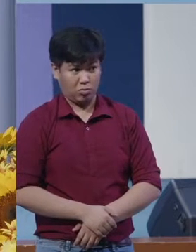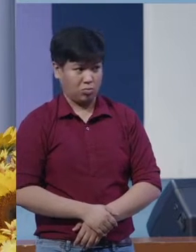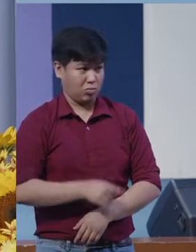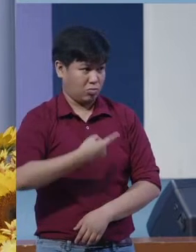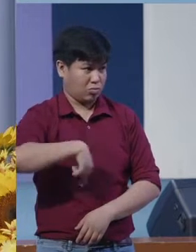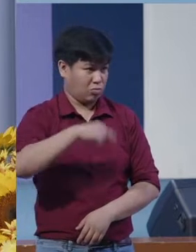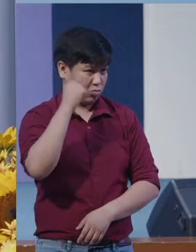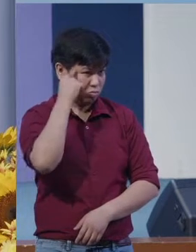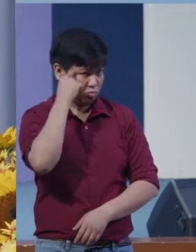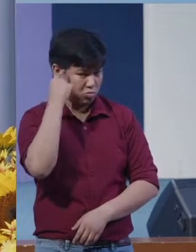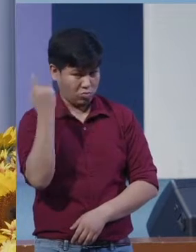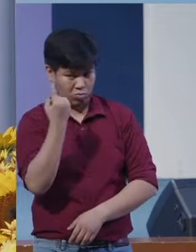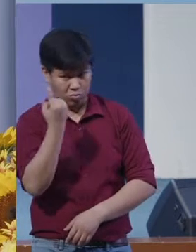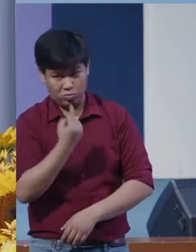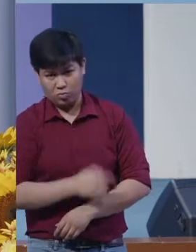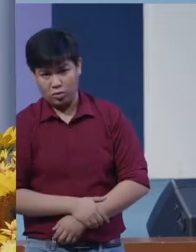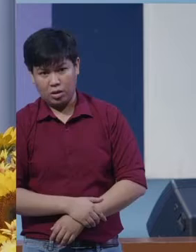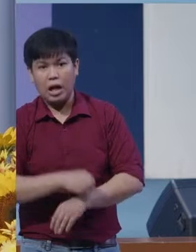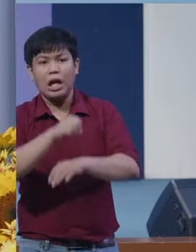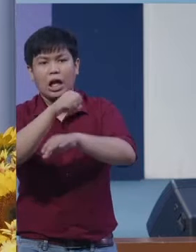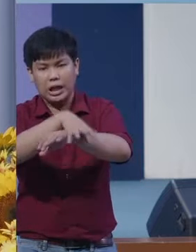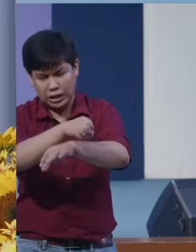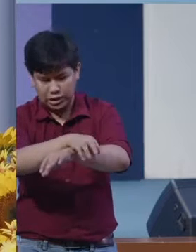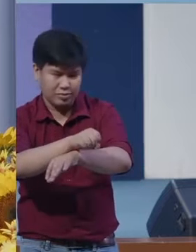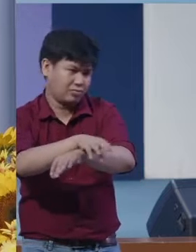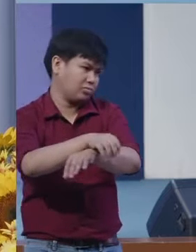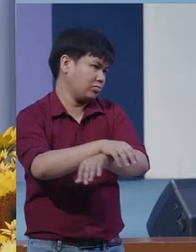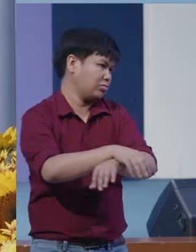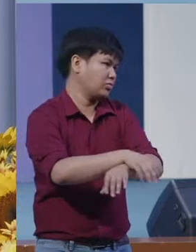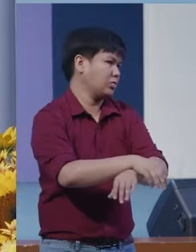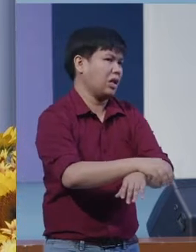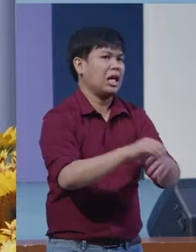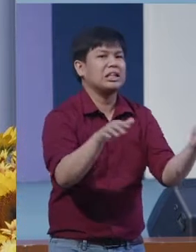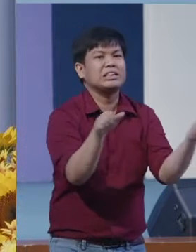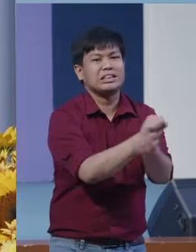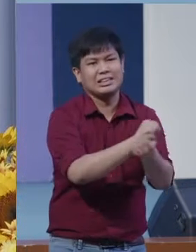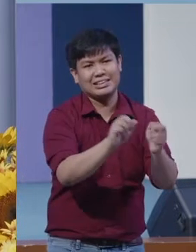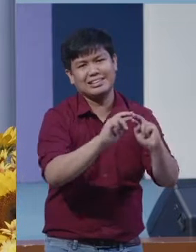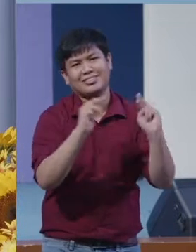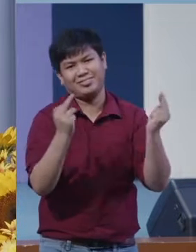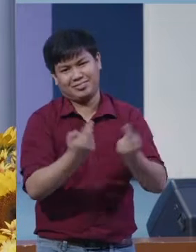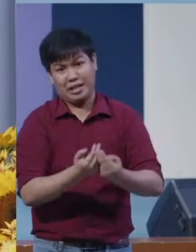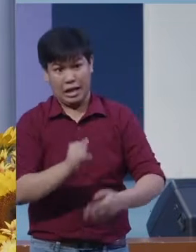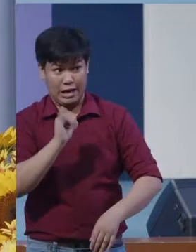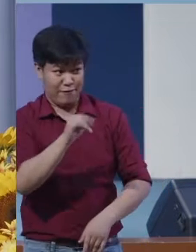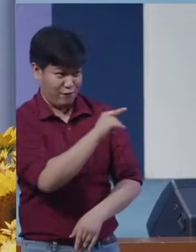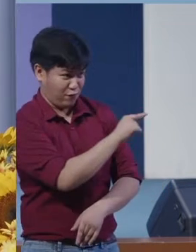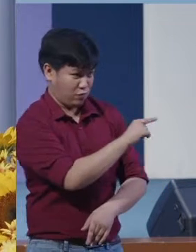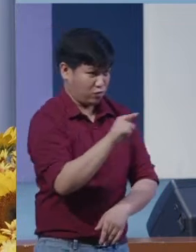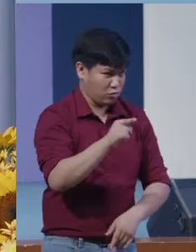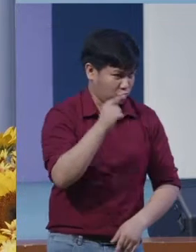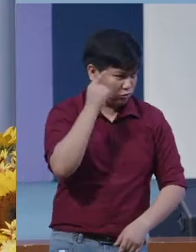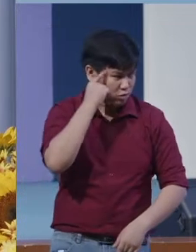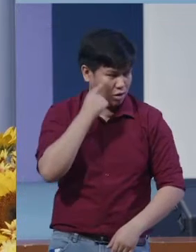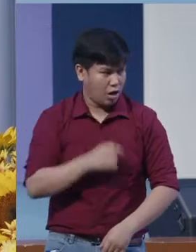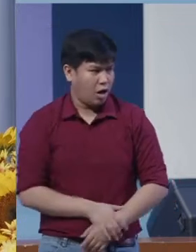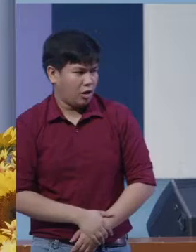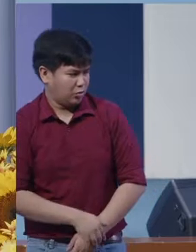buhay. Baka hanggang ngayon ginagawa nyo pa. Ay mag-repent na kayo.